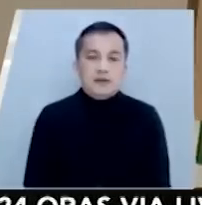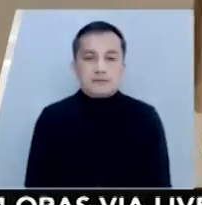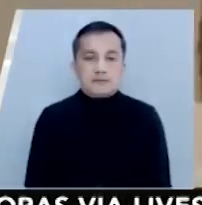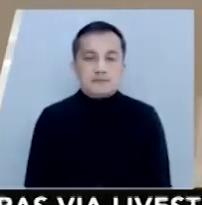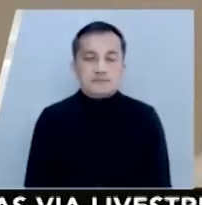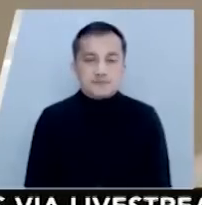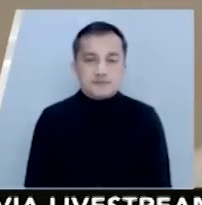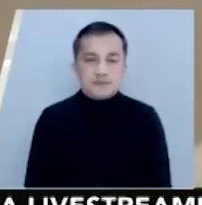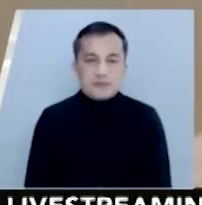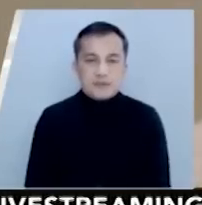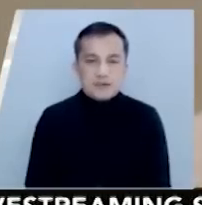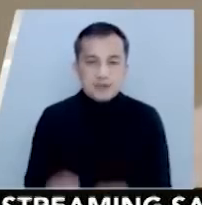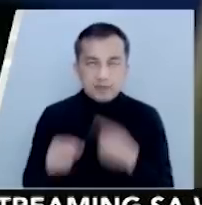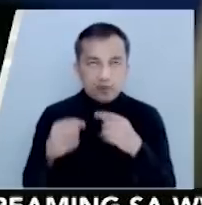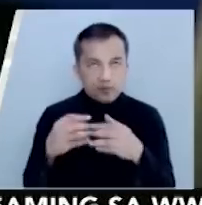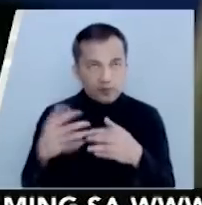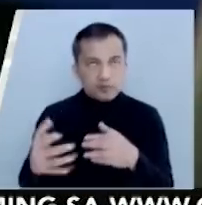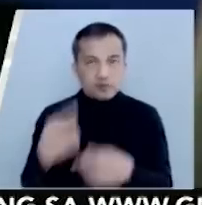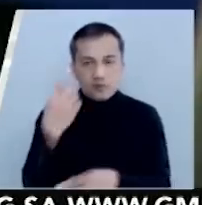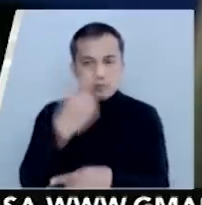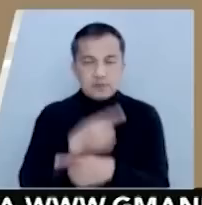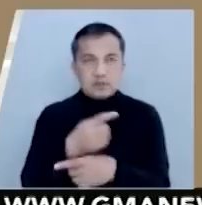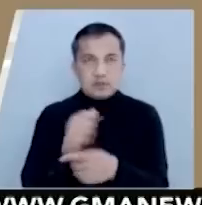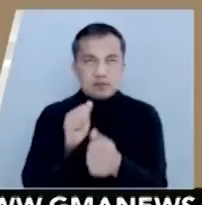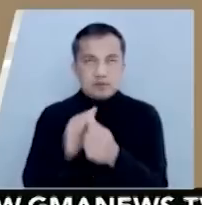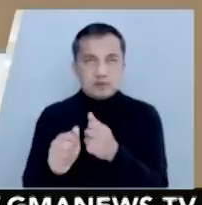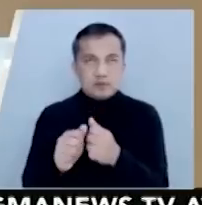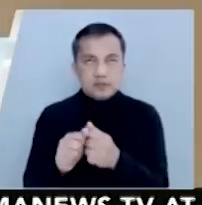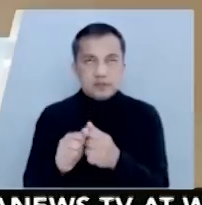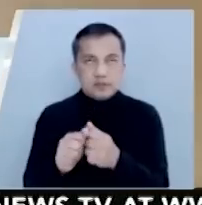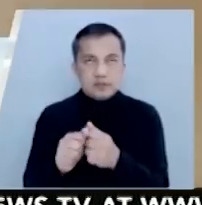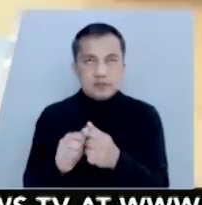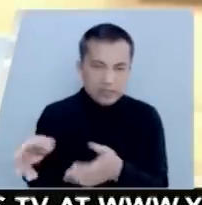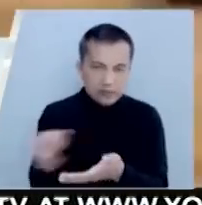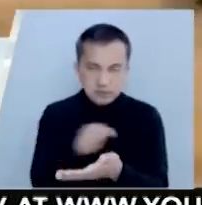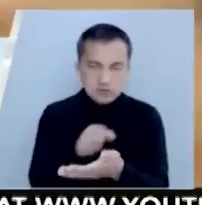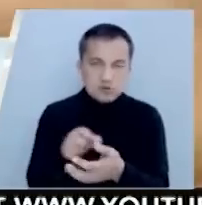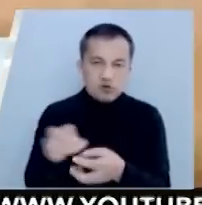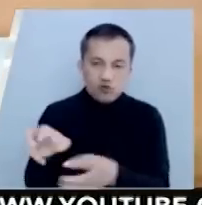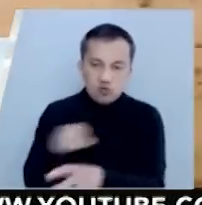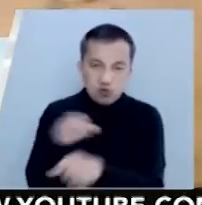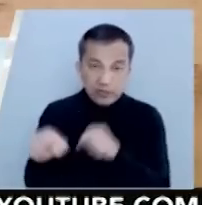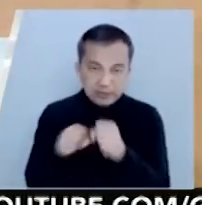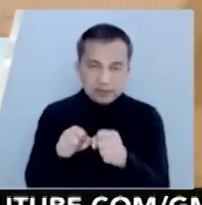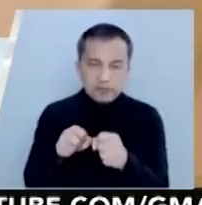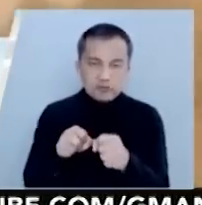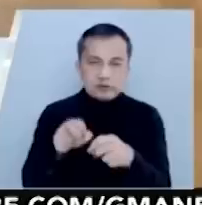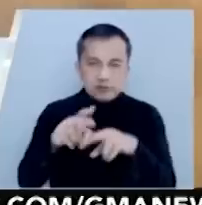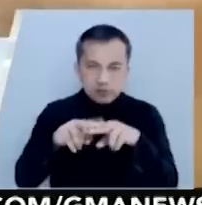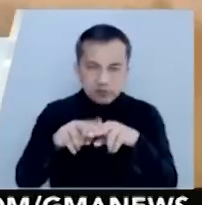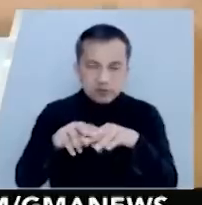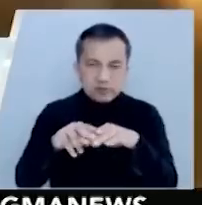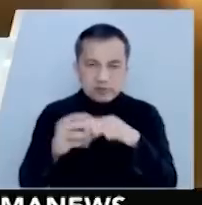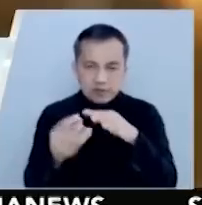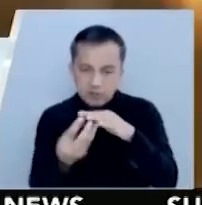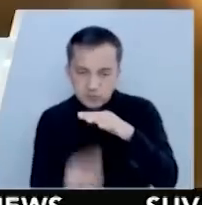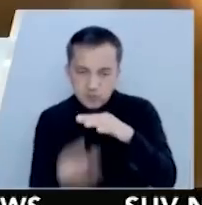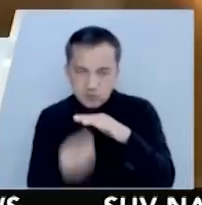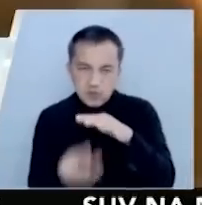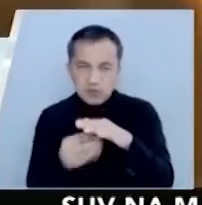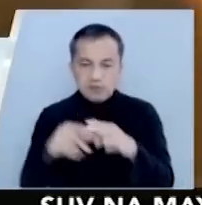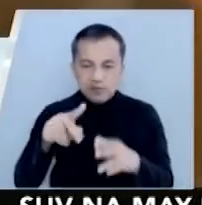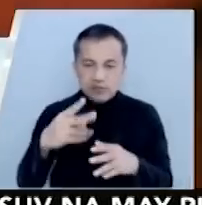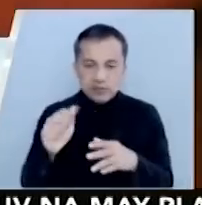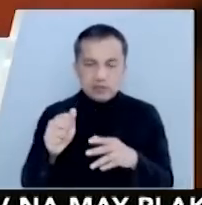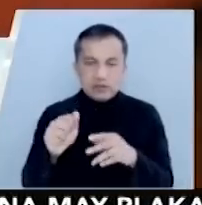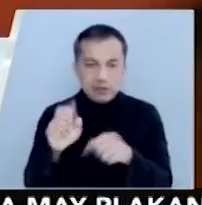Paglipas lang ng isang araw, idadaan na ito sa extraction at purification. At makukuha na ang PHA na magagamit bilang